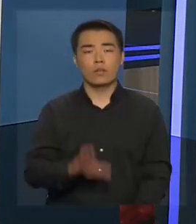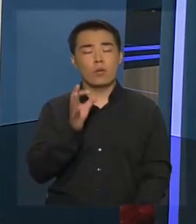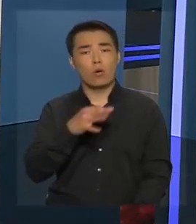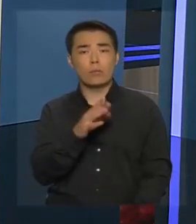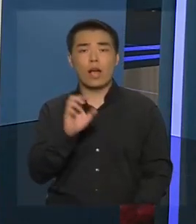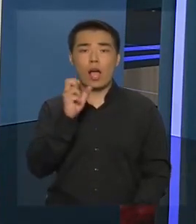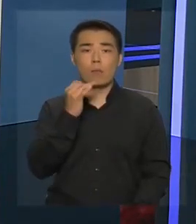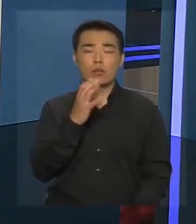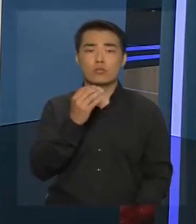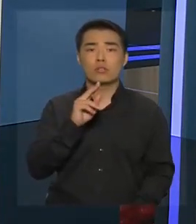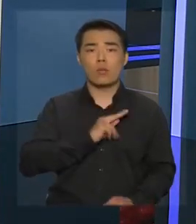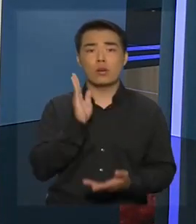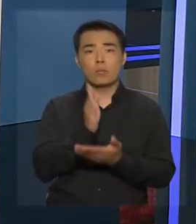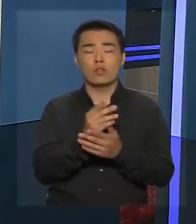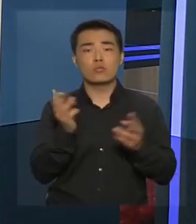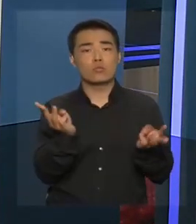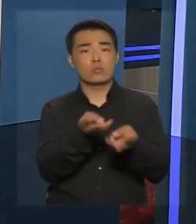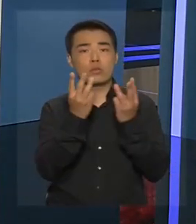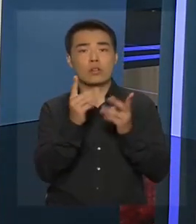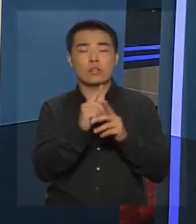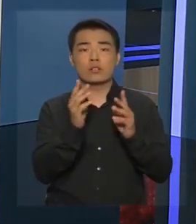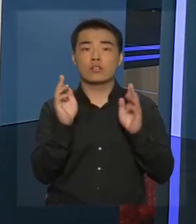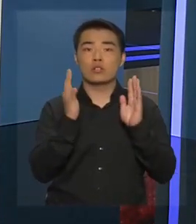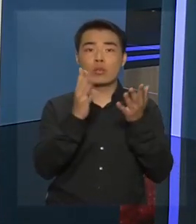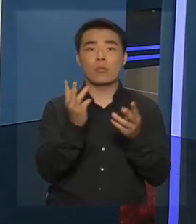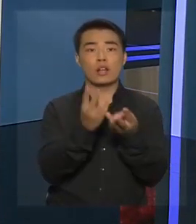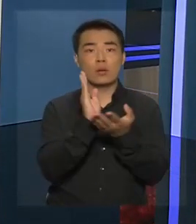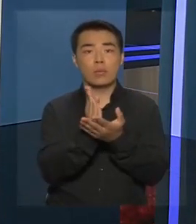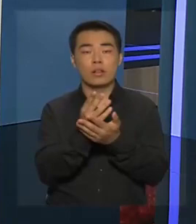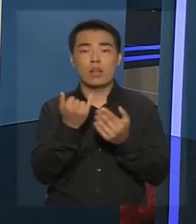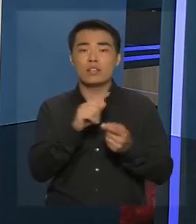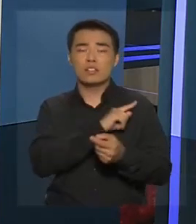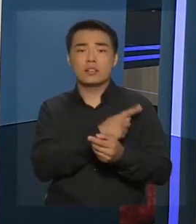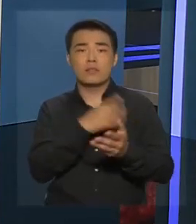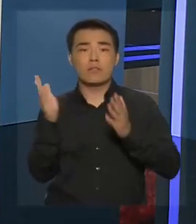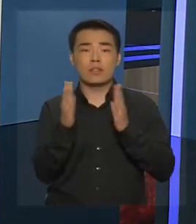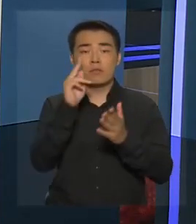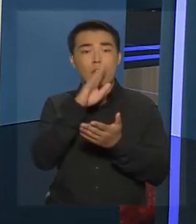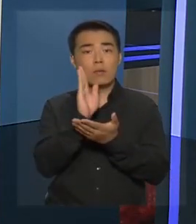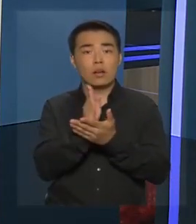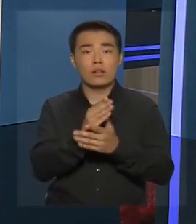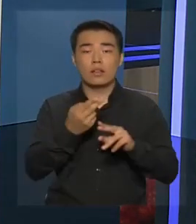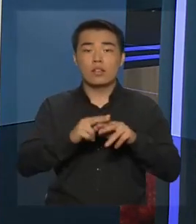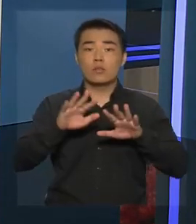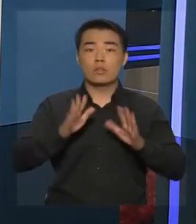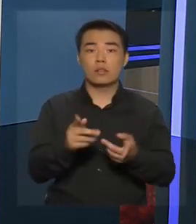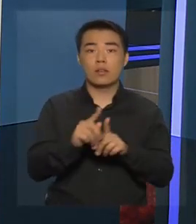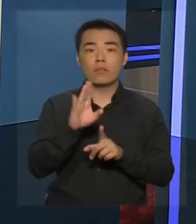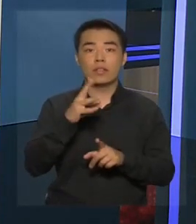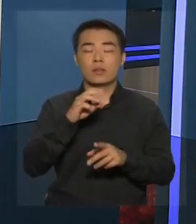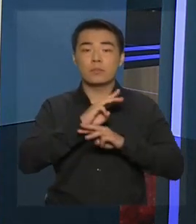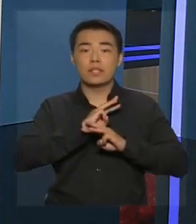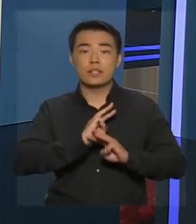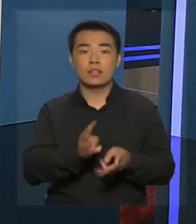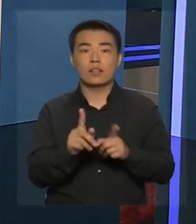В области Абай продолжают тушить крупный лесной пожар. Ситуацию усугубляет сильный ветер. На место происшествия прибыл вице-министр